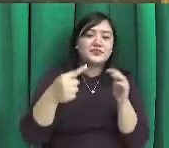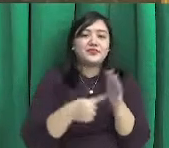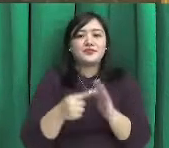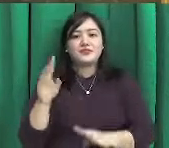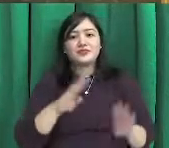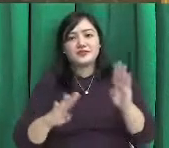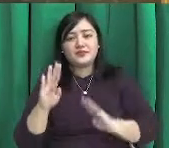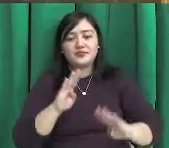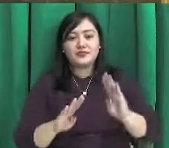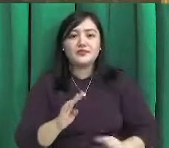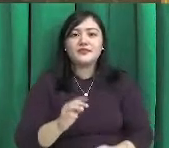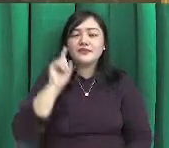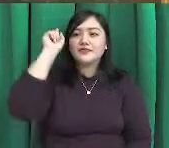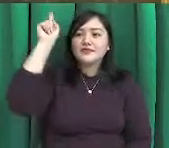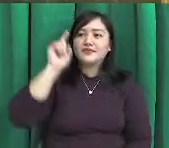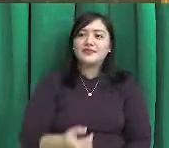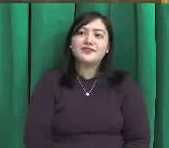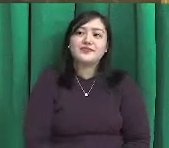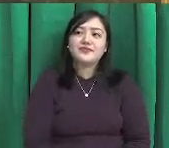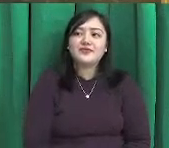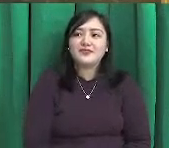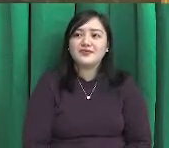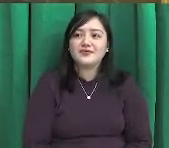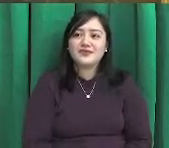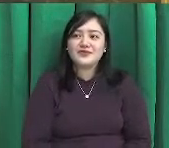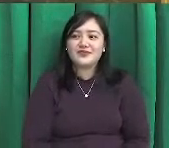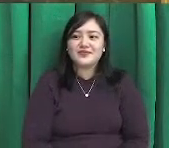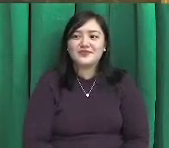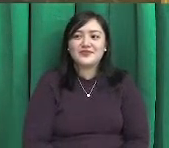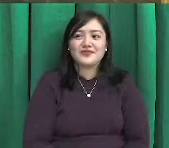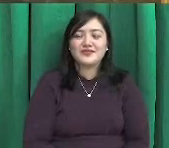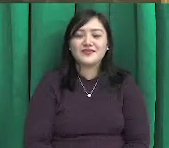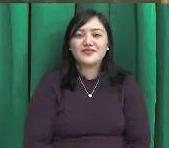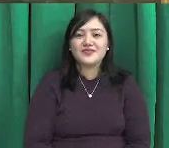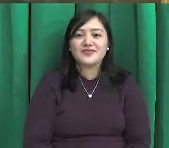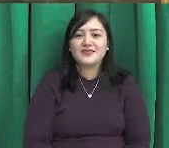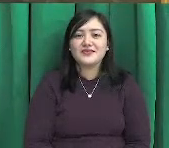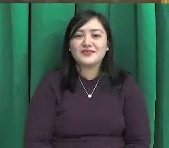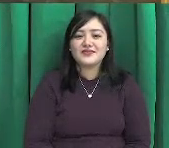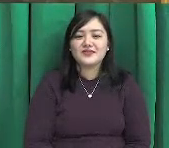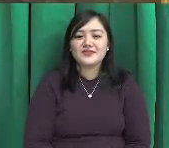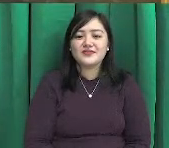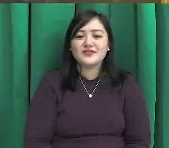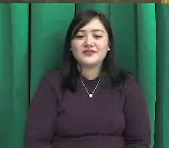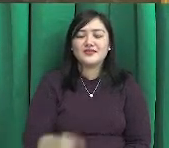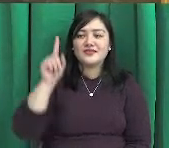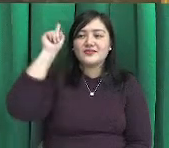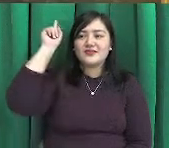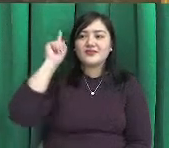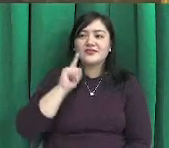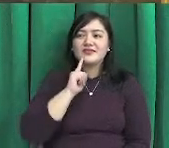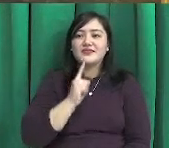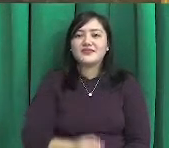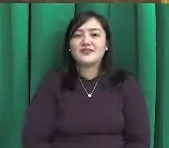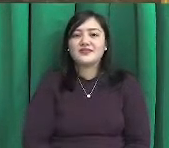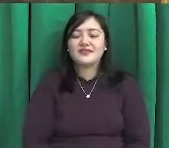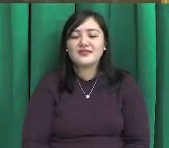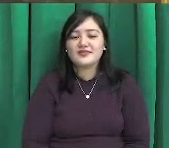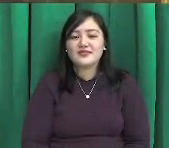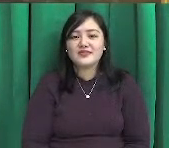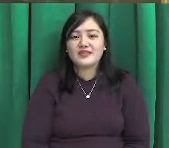Pastor. Pero bago ko po sagutin yon para suspense, gusto ko lang pong linawin kanina yung sinabi ko na hindi ko siya kilala